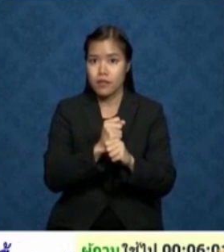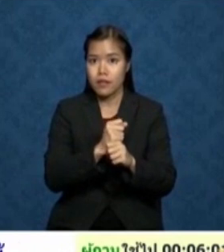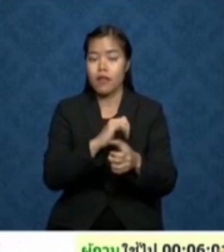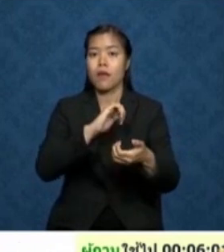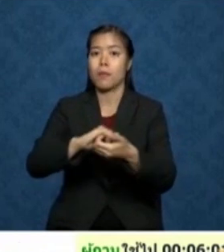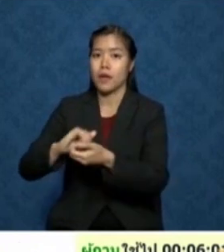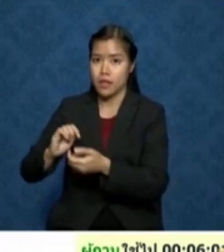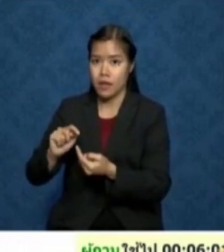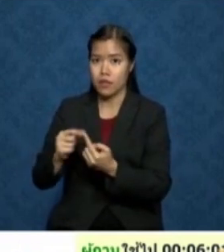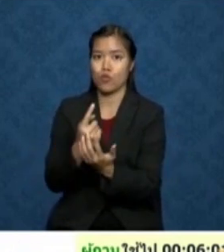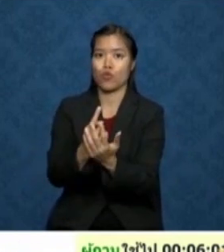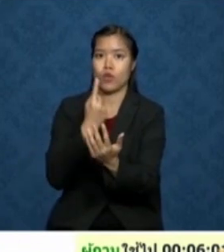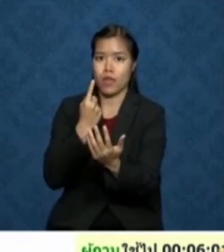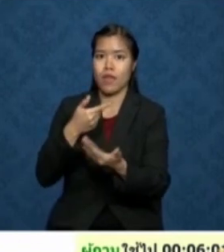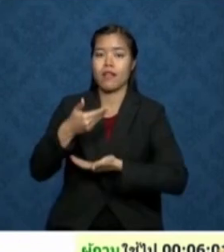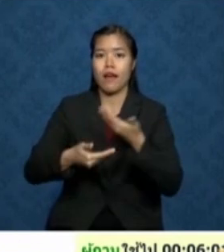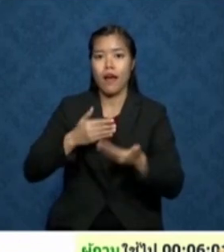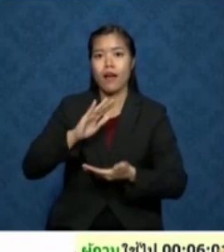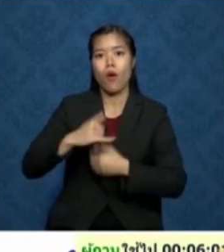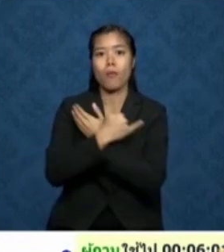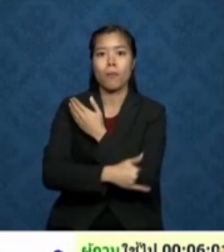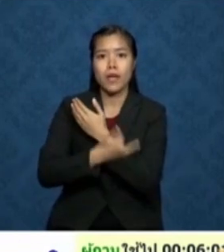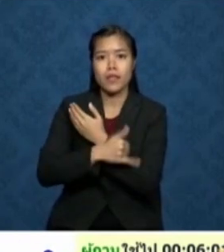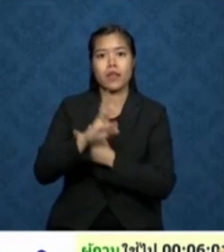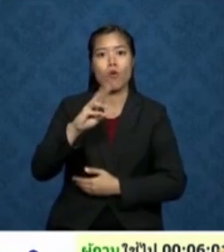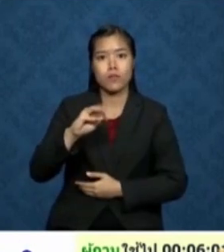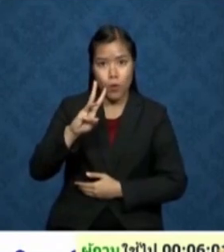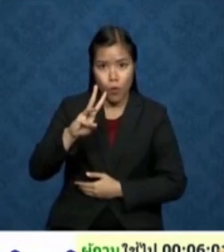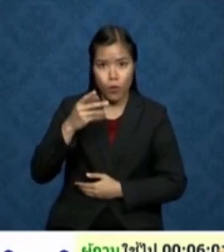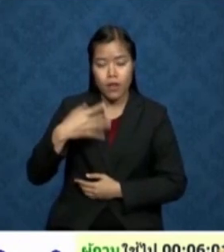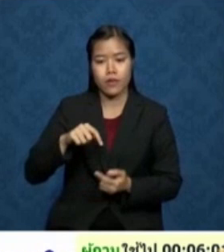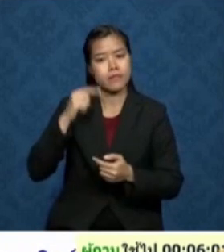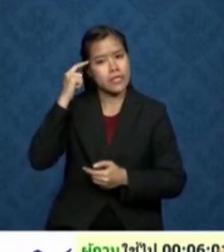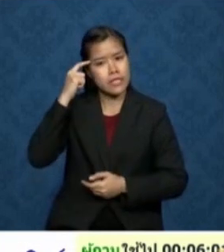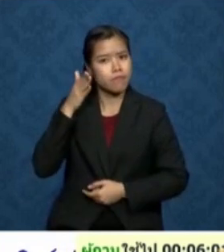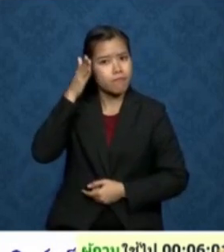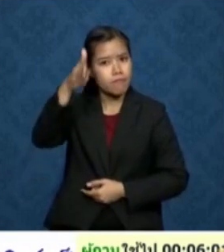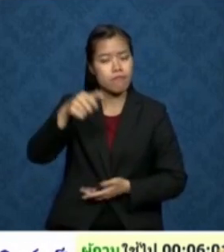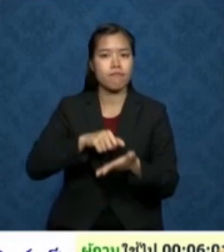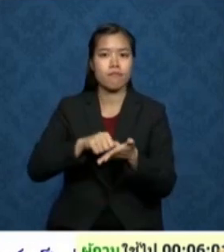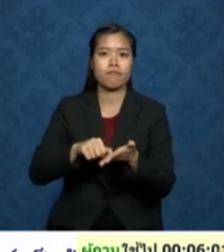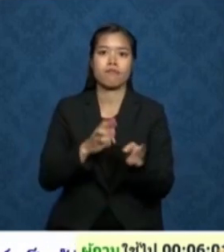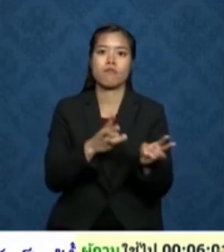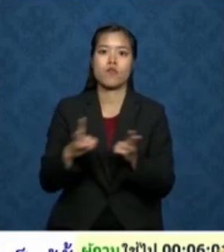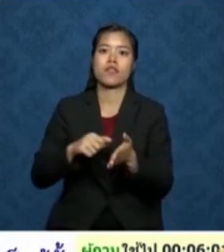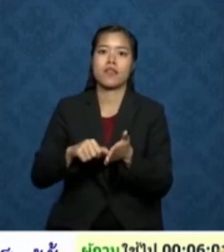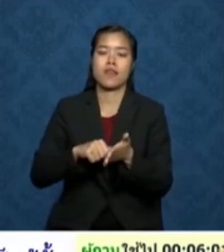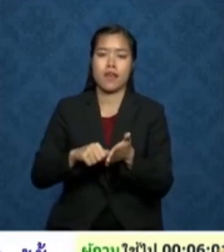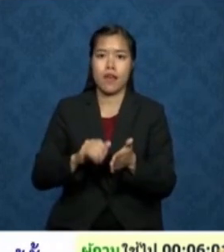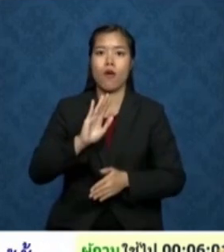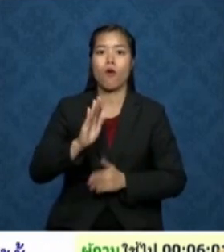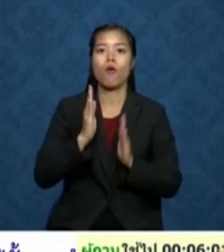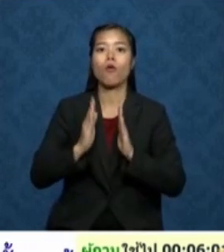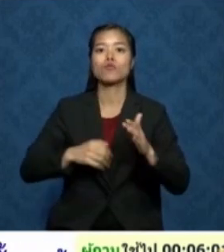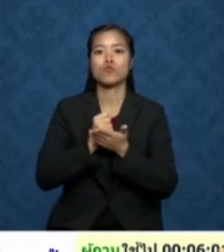นี้ที่อยู่ใ 66 ประเทศส่นต่ เรานี้กจะเชื่อมอยู่กัแล้วกจะหาทางแก้ไขปัหาขพี่นอประชาชนได้เป็อย่ดีนะครั